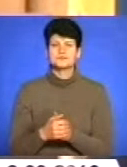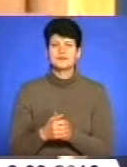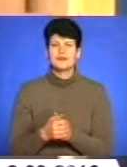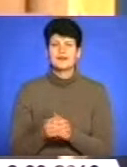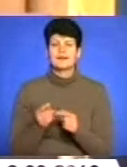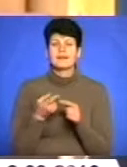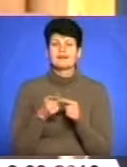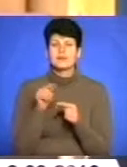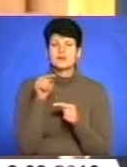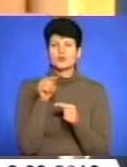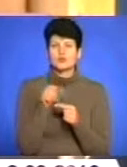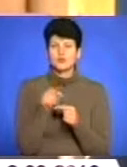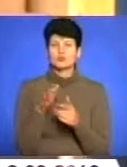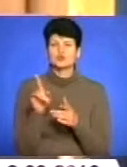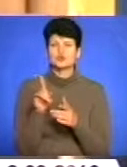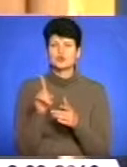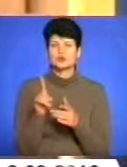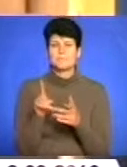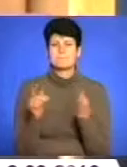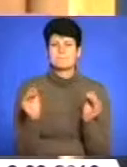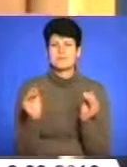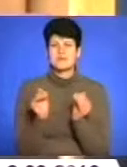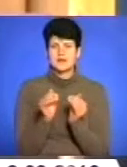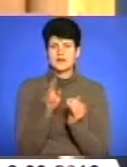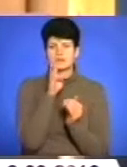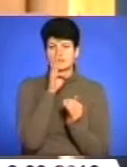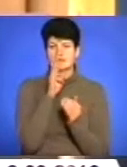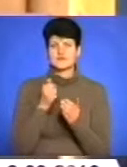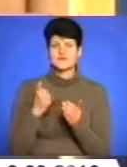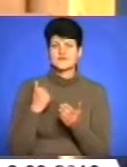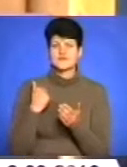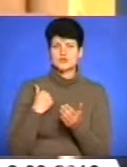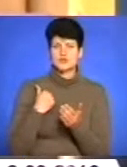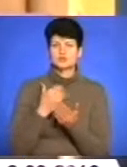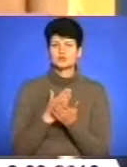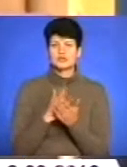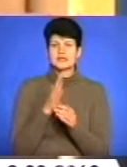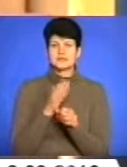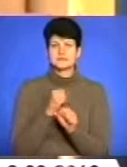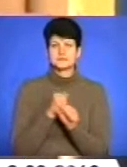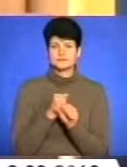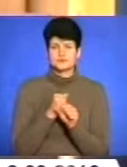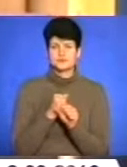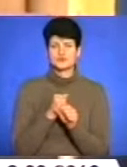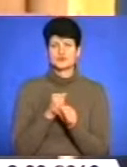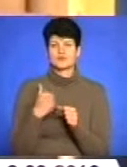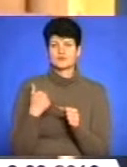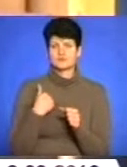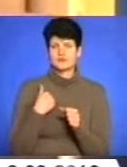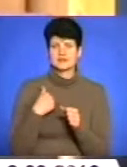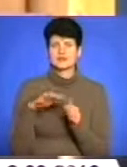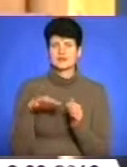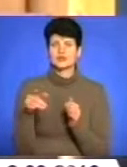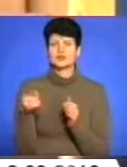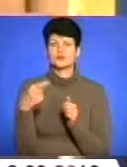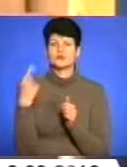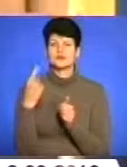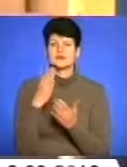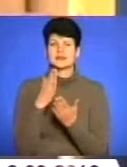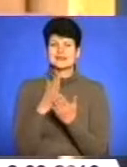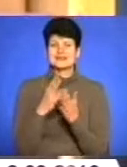тому всьому, що мінімальна заробітна плата військовослужбовця, який служить в Збройних силах України на території Тернопільської області, складає